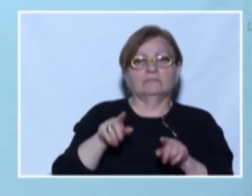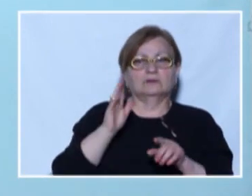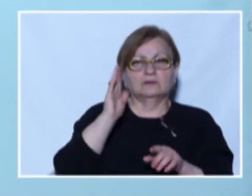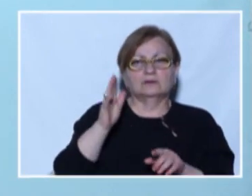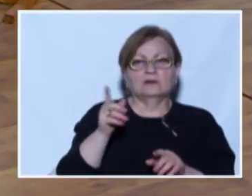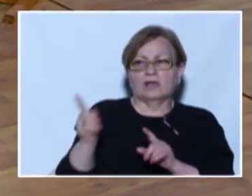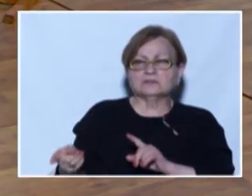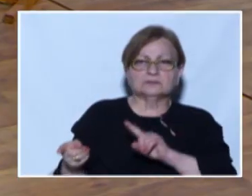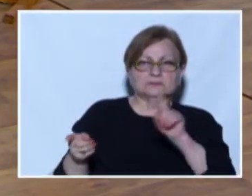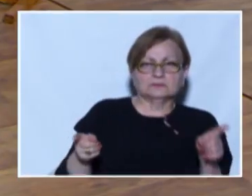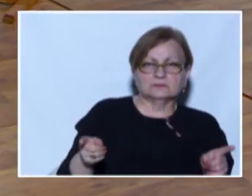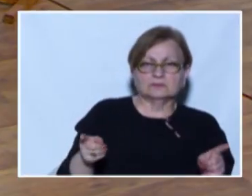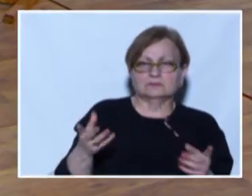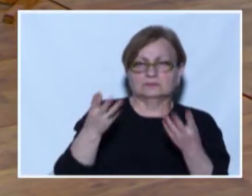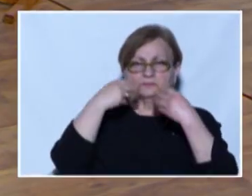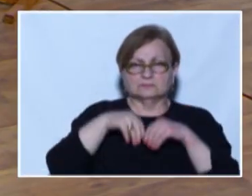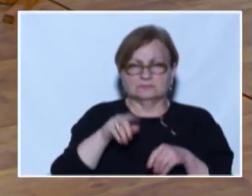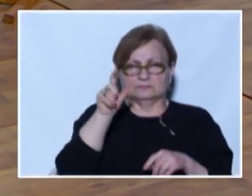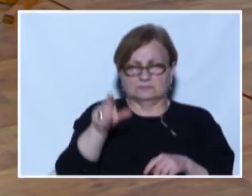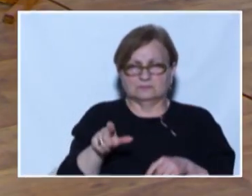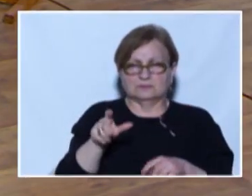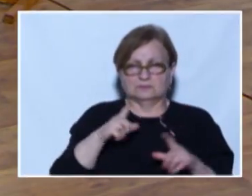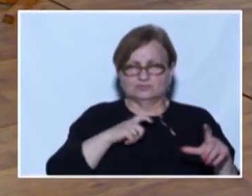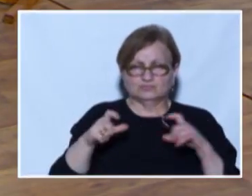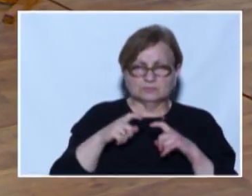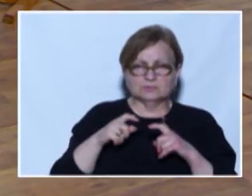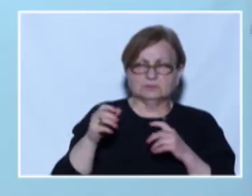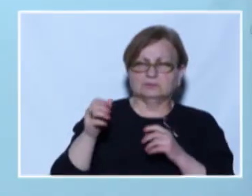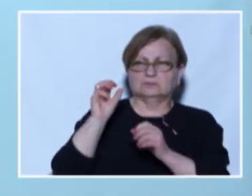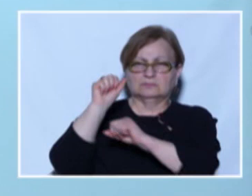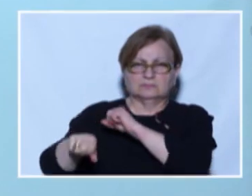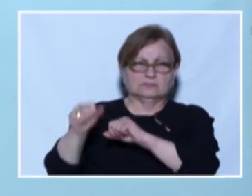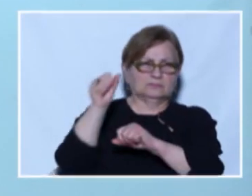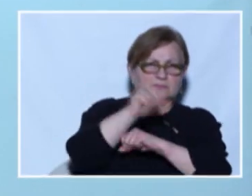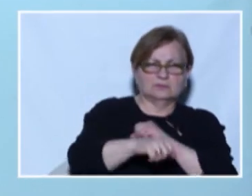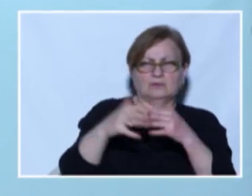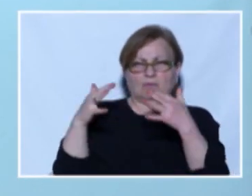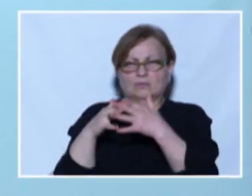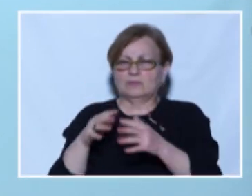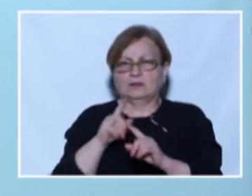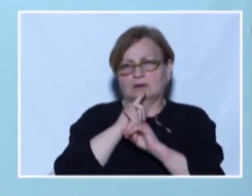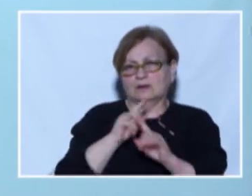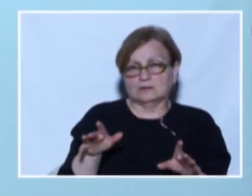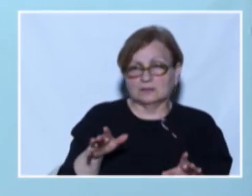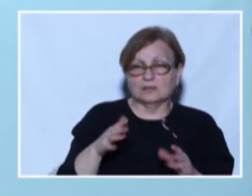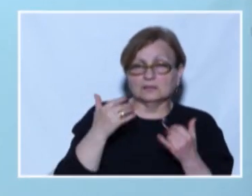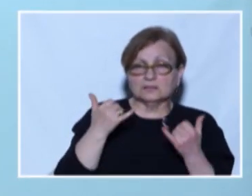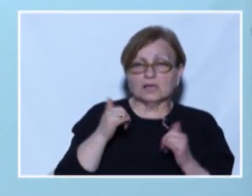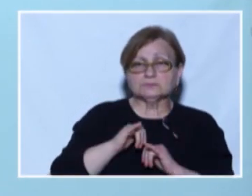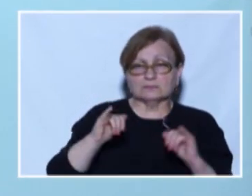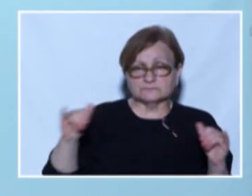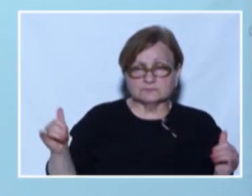ერთისაგან მეორის ჩასანთქმელად მისწრაფება, ერთმანეთის რბევა, ომები, რომელიც დღეს